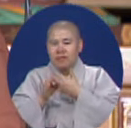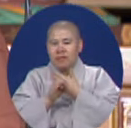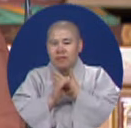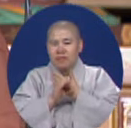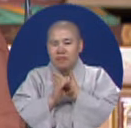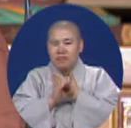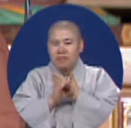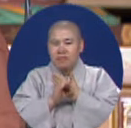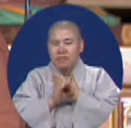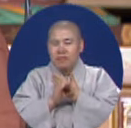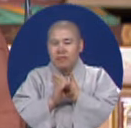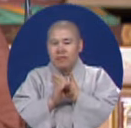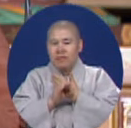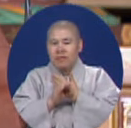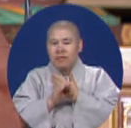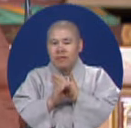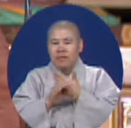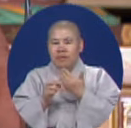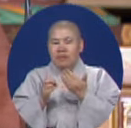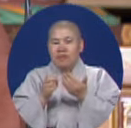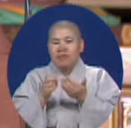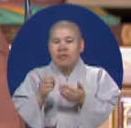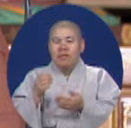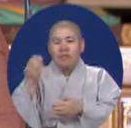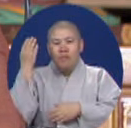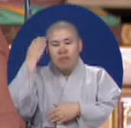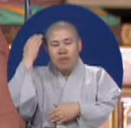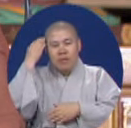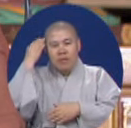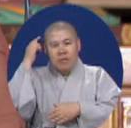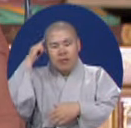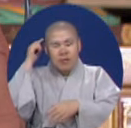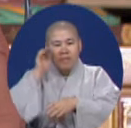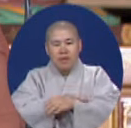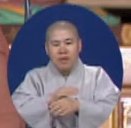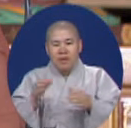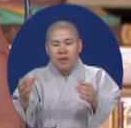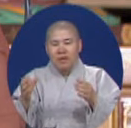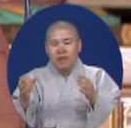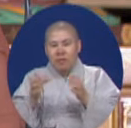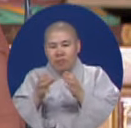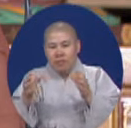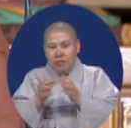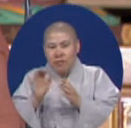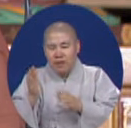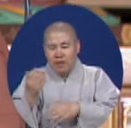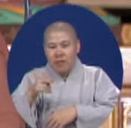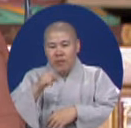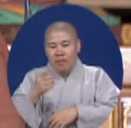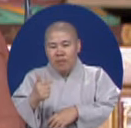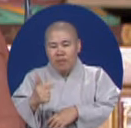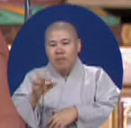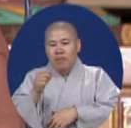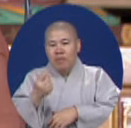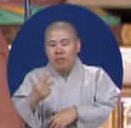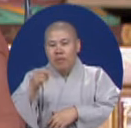합해요. 보리 반야와 떡 합하는 거예요. 이게 무심합도예요. 그래서 돈으로